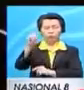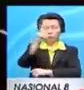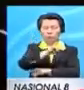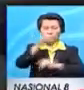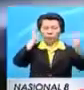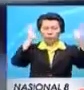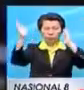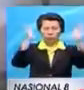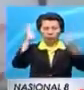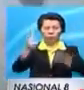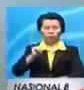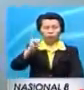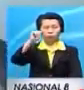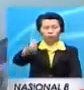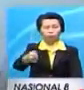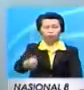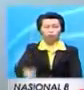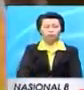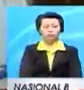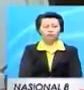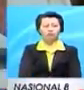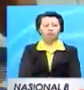Malaysia esok.